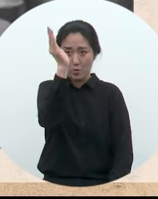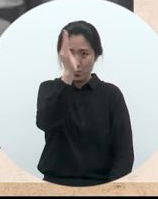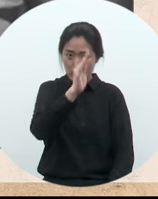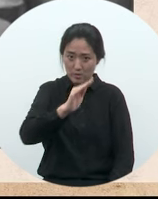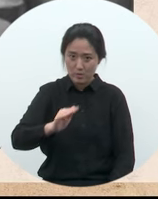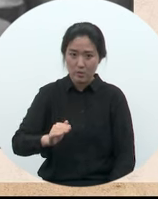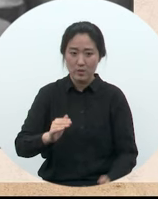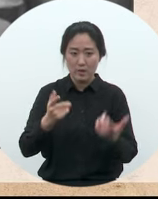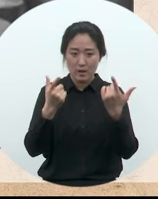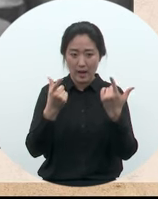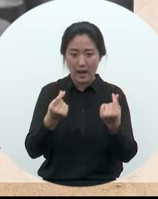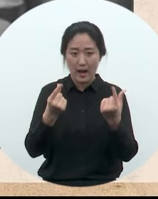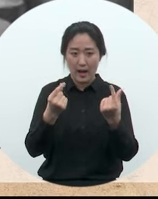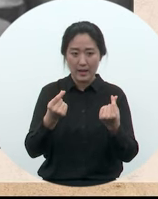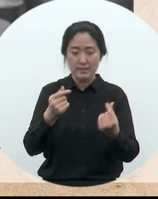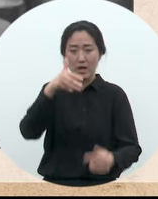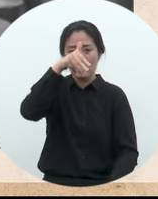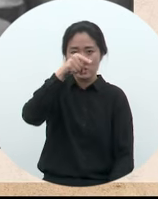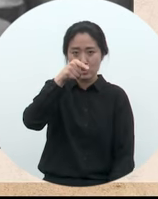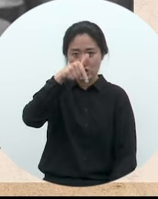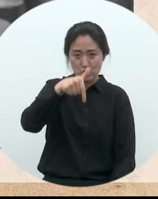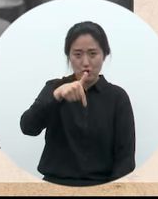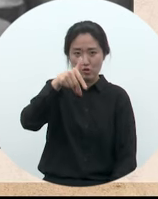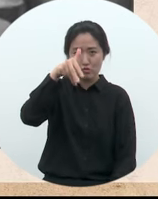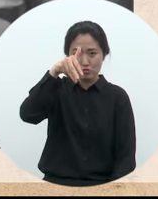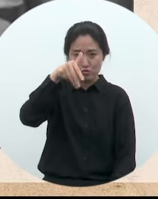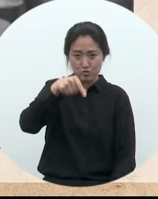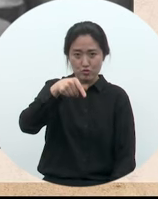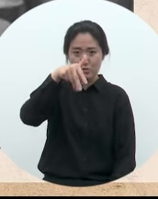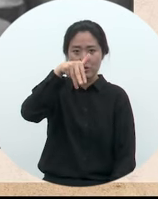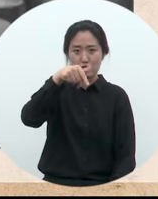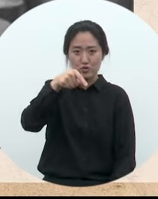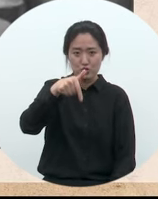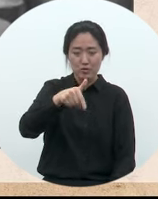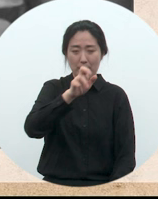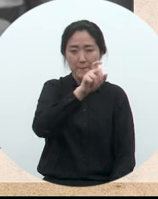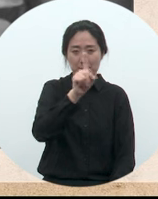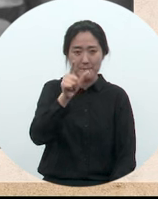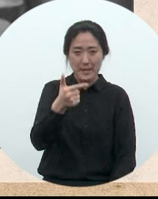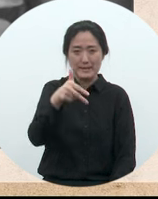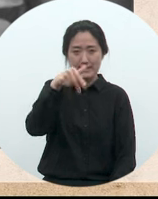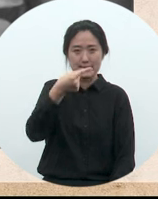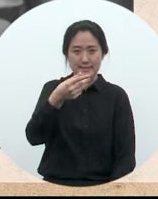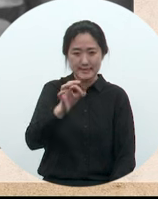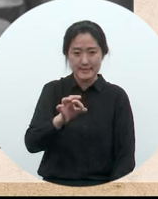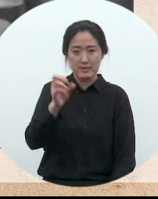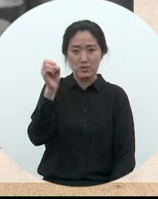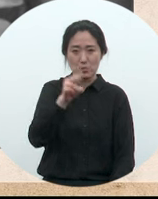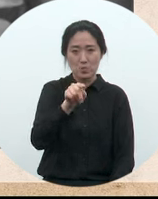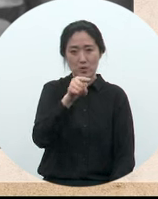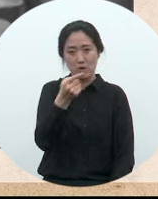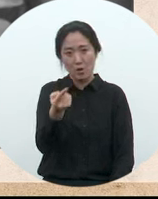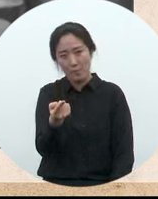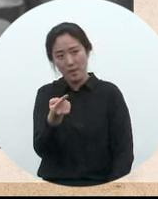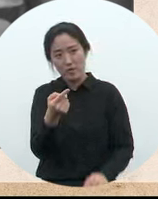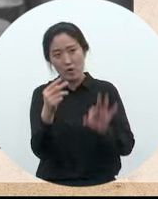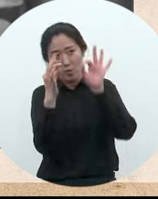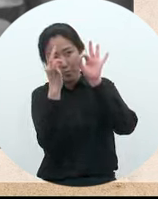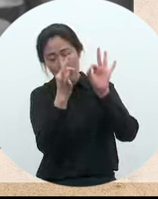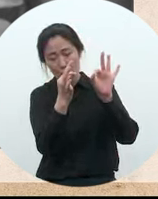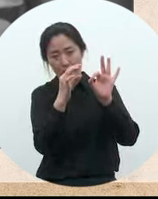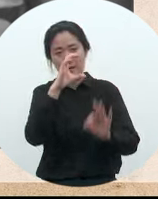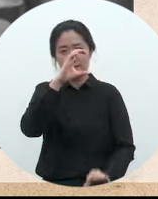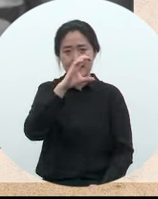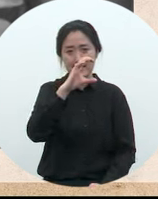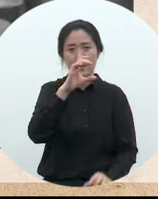되는데 휘어져 있죠. 이건 척추측만증이라고 하고요. 그리고 허리가 옆에서 봤을 때 C자로 돼 있어야 되는데